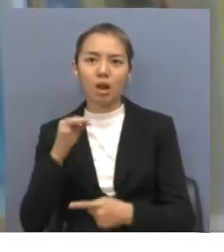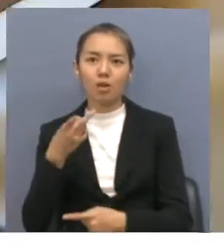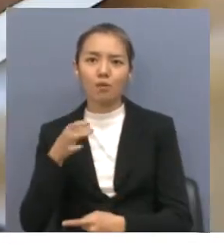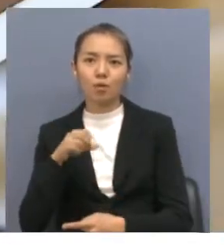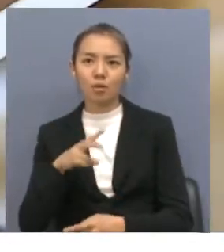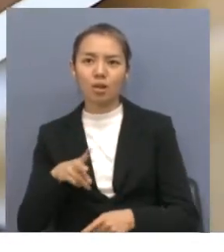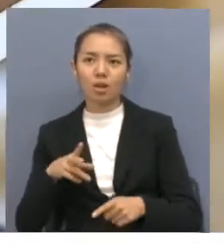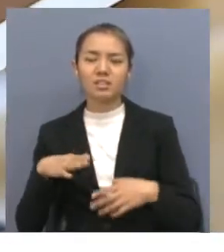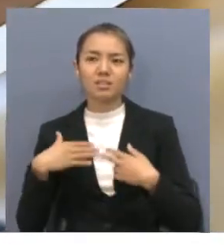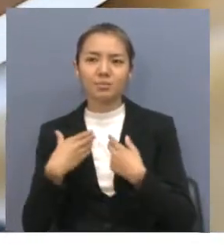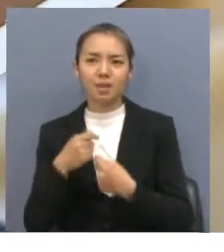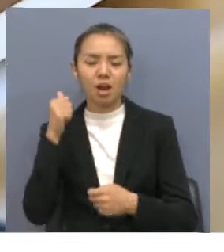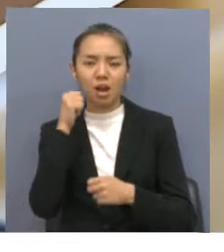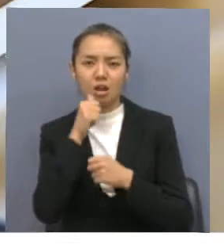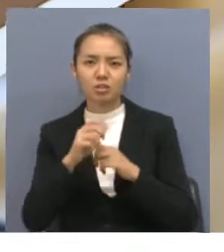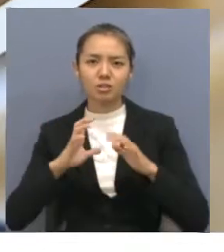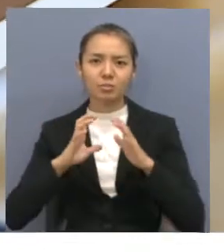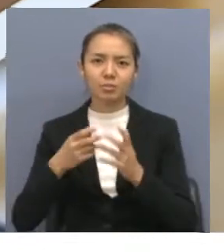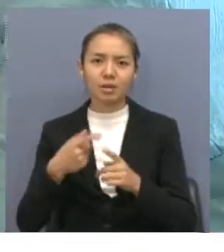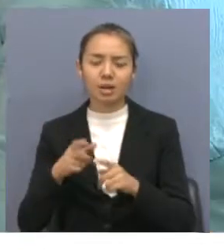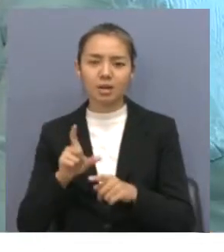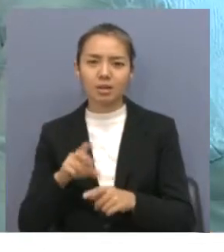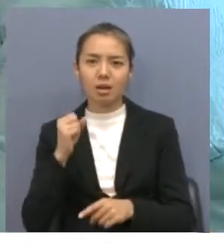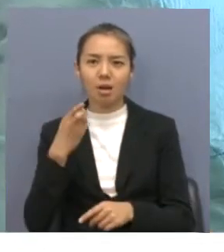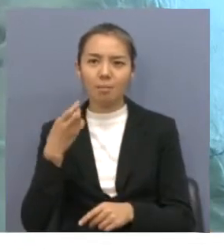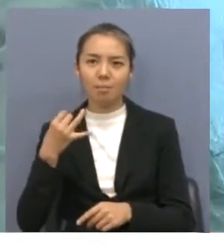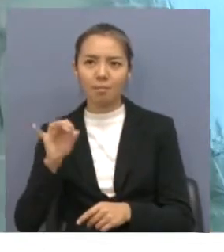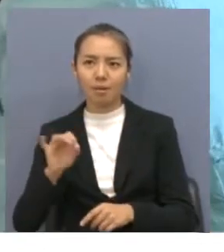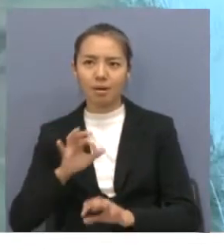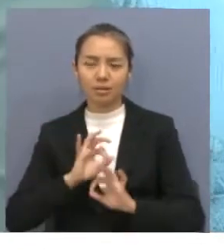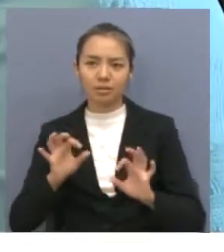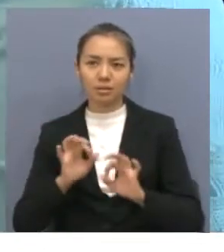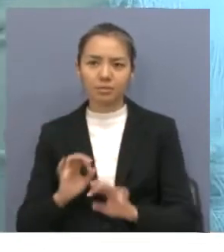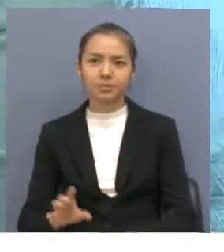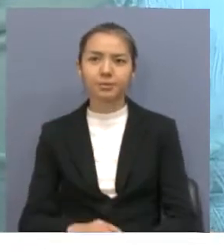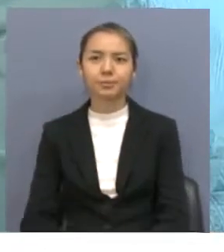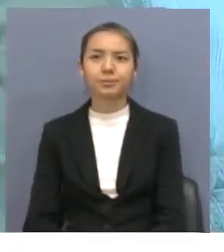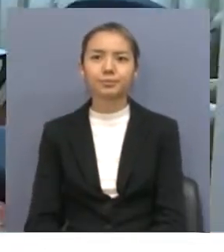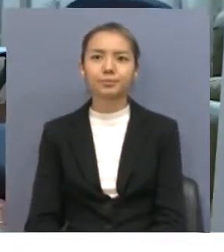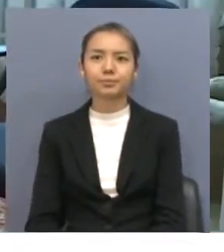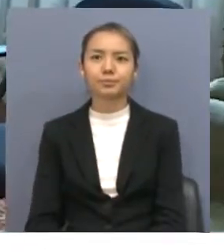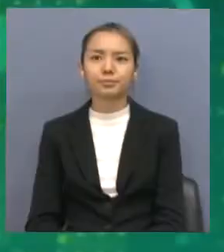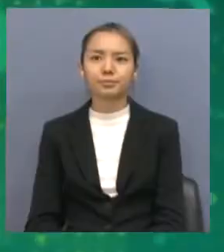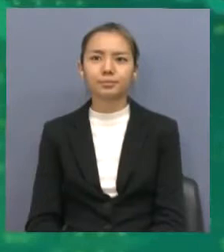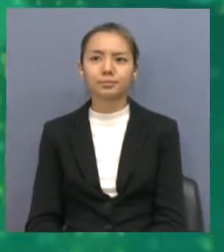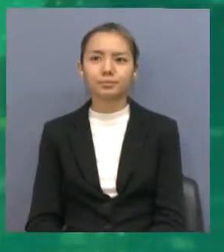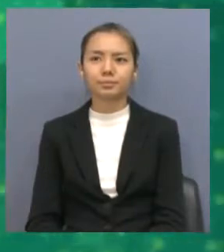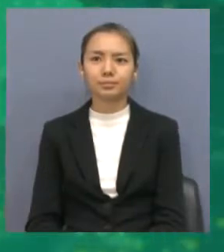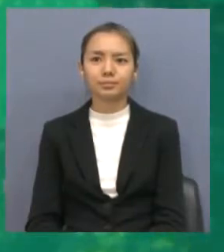ағаның шаңырағында әр дүние Абай деп жырлап тұрғандай. Ердігүл Дәдібасқызы, Сабыр Құлатай, Шоқан Таукеев, Көкше ақпарат.